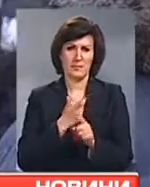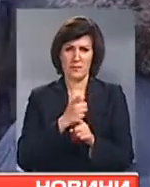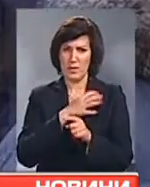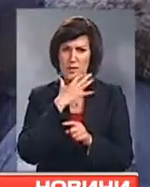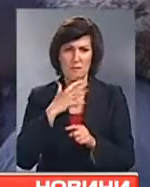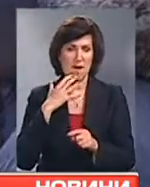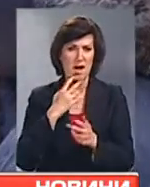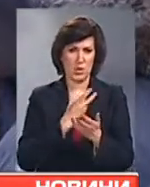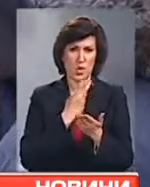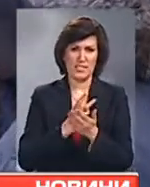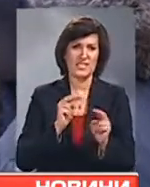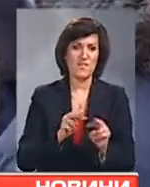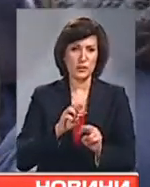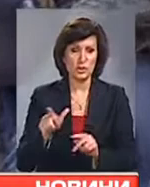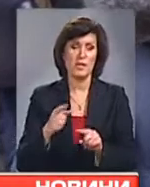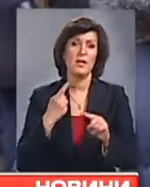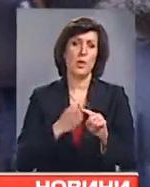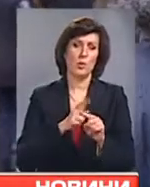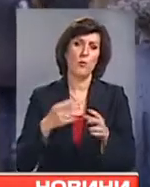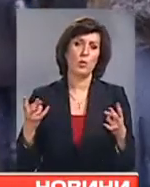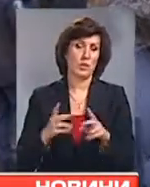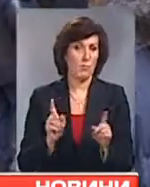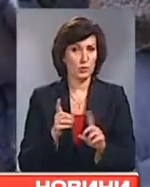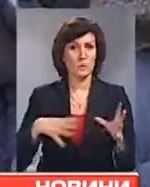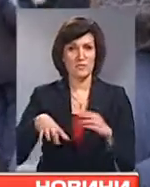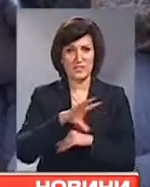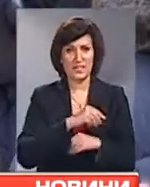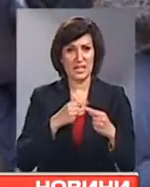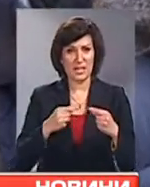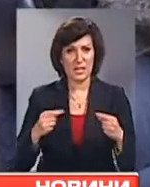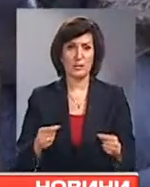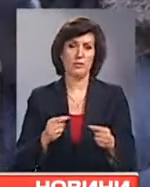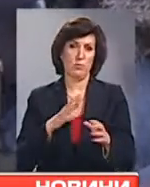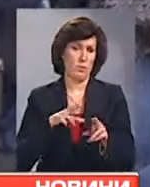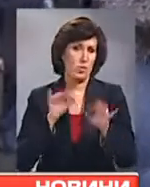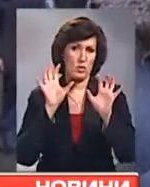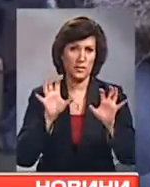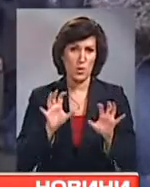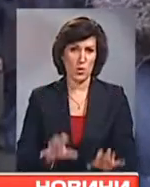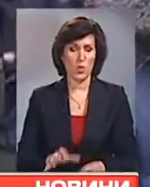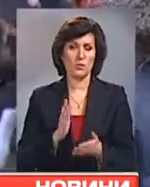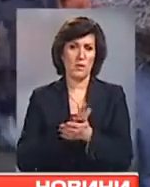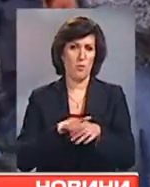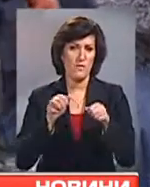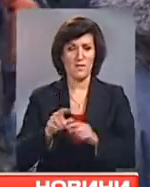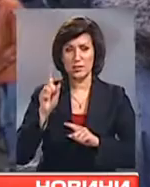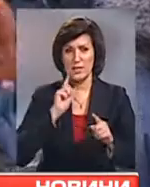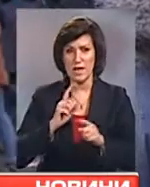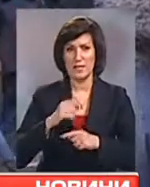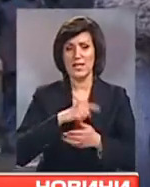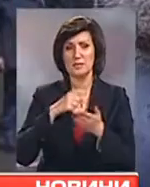багато свідчень. Тому треба, щоб всі речі проходили по закону. Є повноваження Ради з